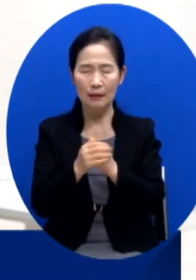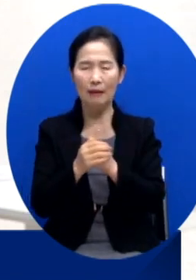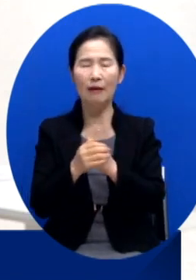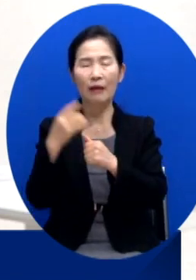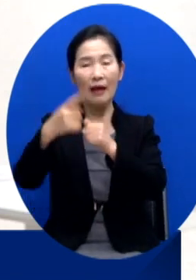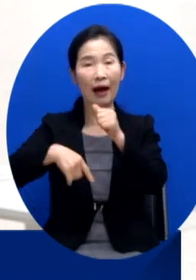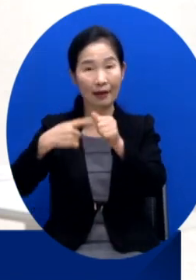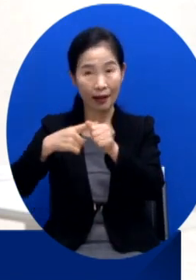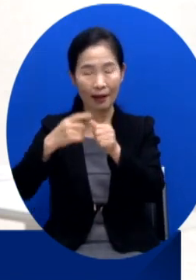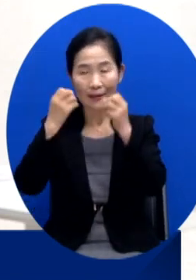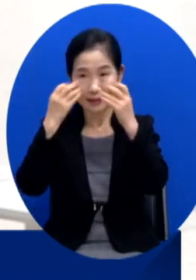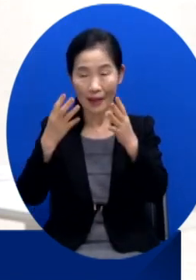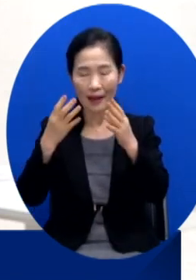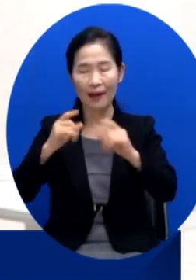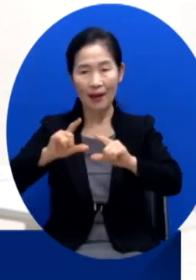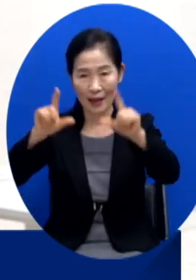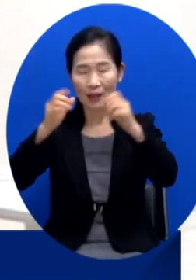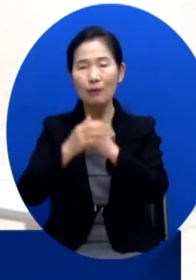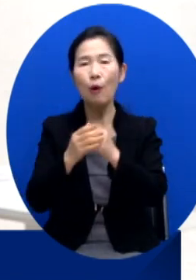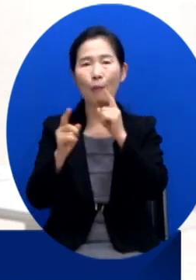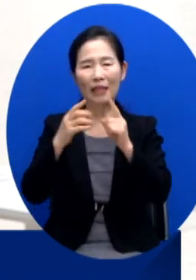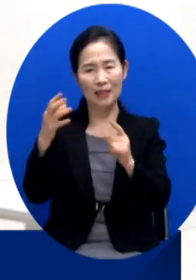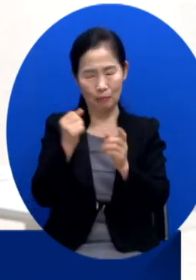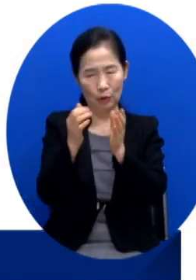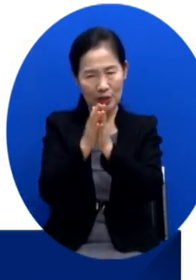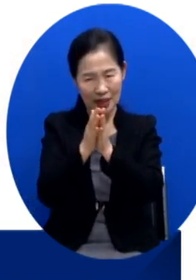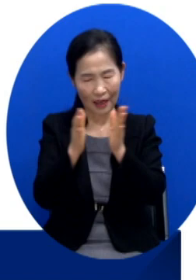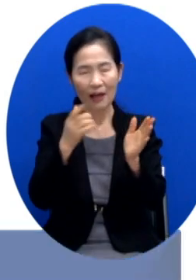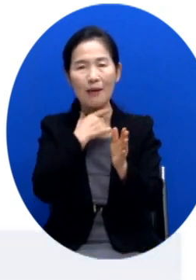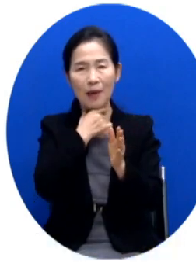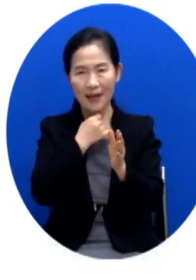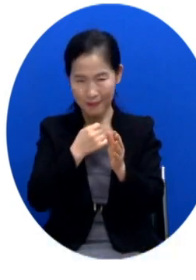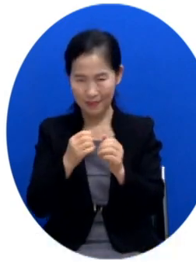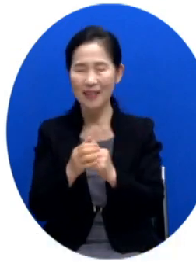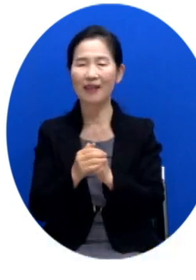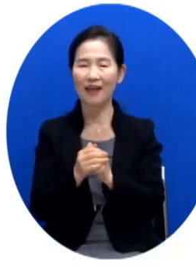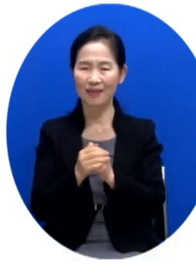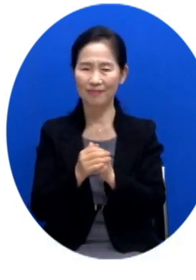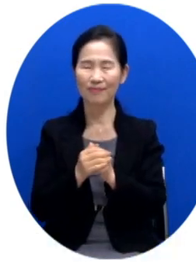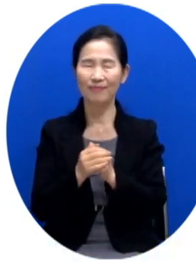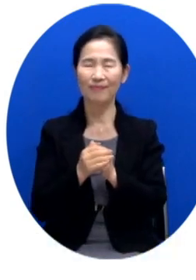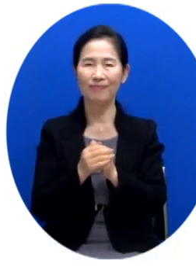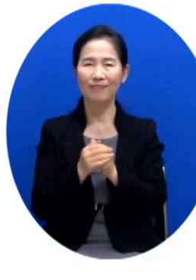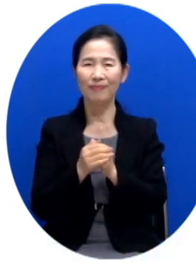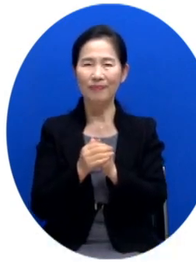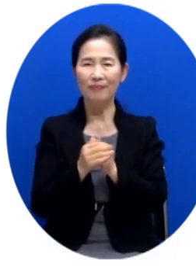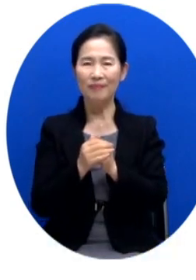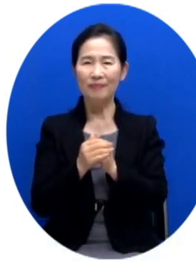2010 21년이 시작했으면 좋겠다 라는 소망을 갖고 있습니다 cts 뉴스 박승현 입니다